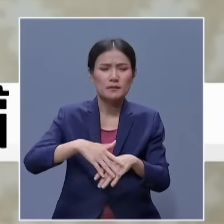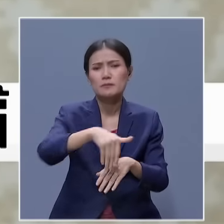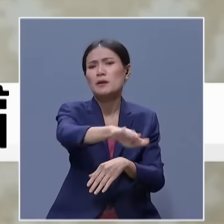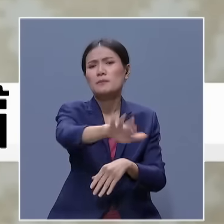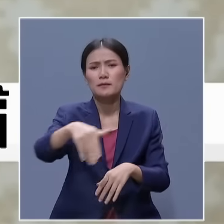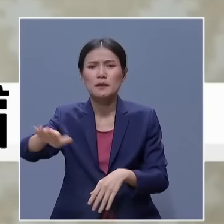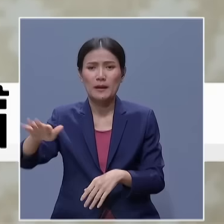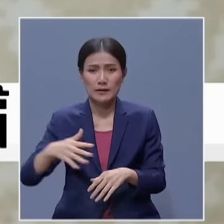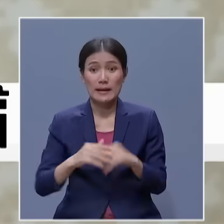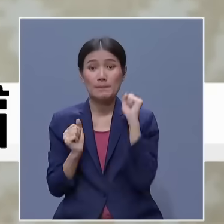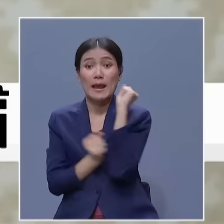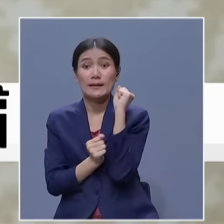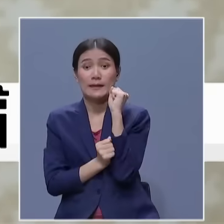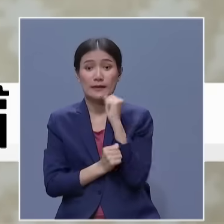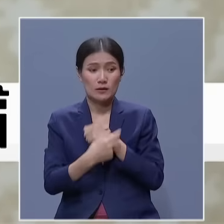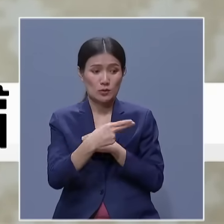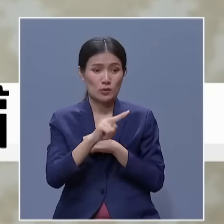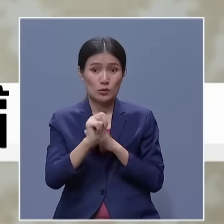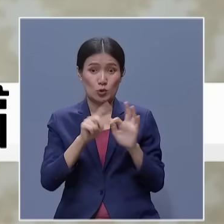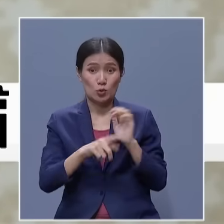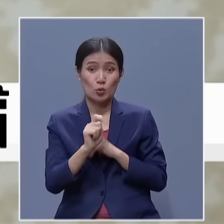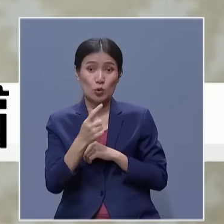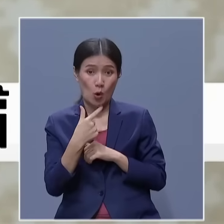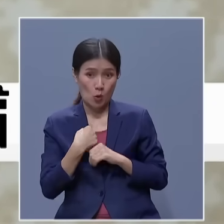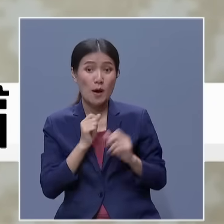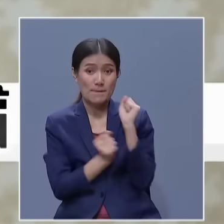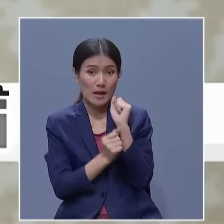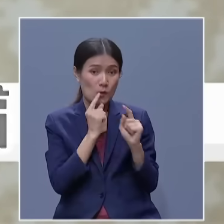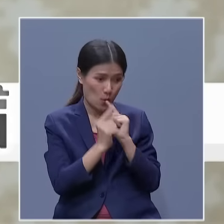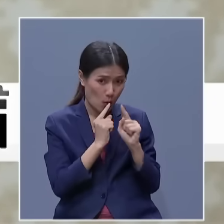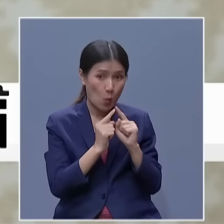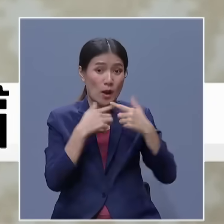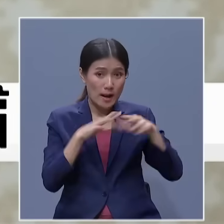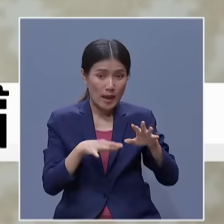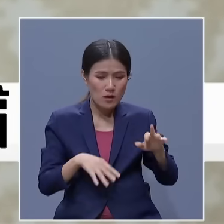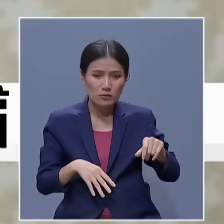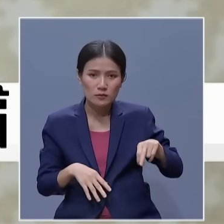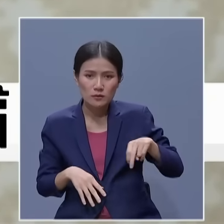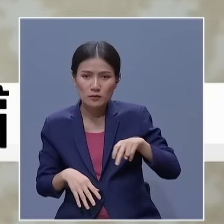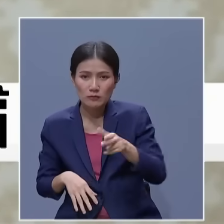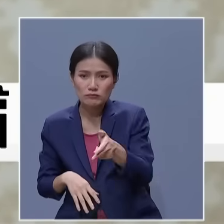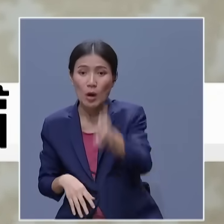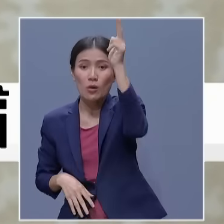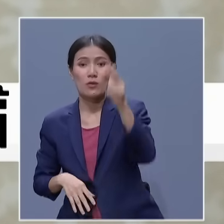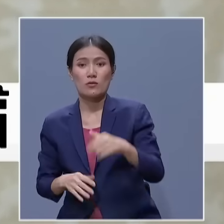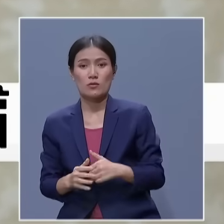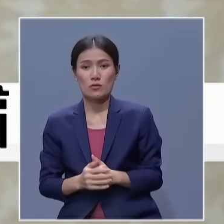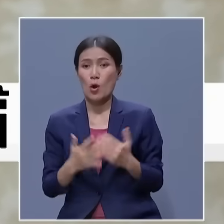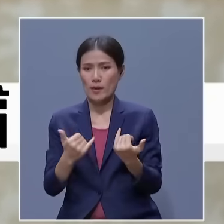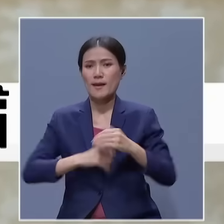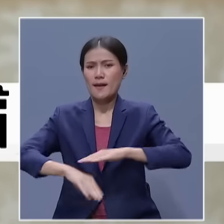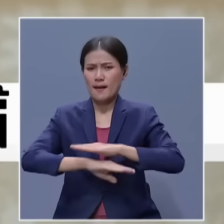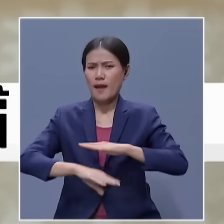ยกับไอ้หน่องนะครับนะแล้วจากนั้นก็นำมาสู่การยิงโดยวันนี้นะครับเรามีพยานฐานที่